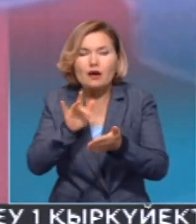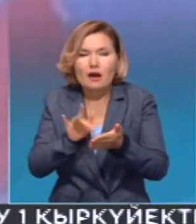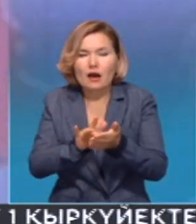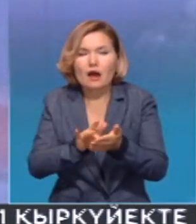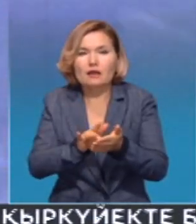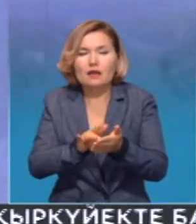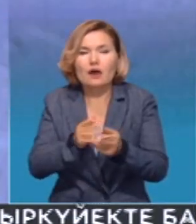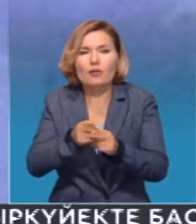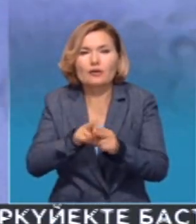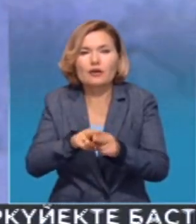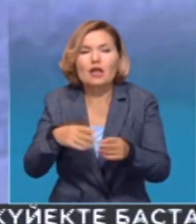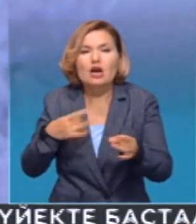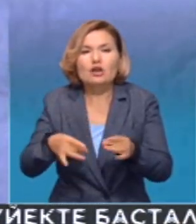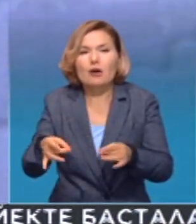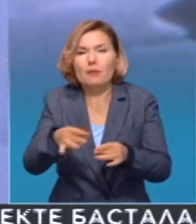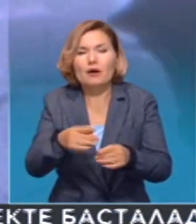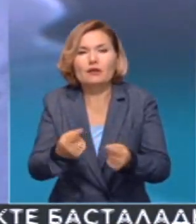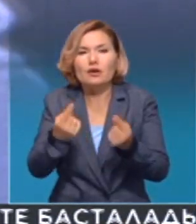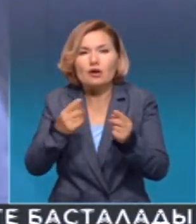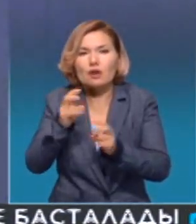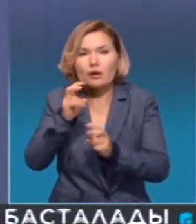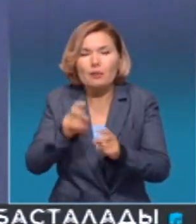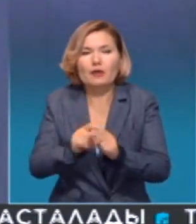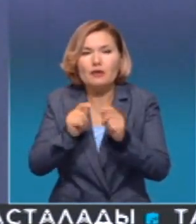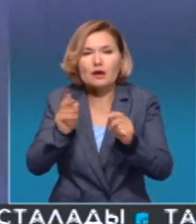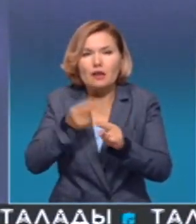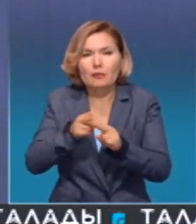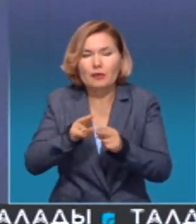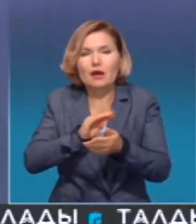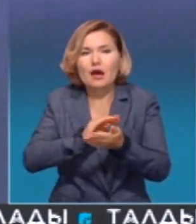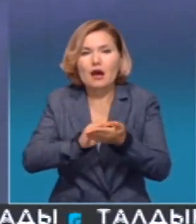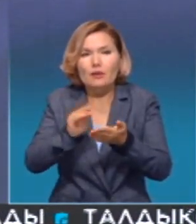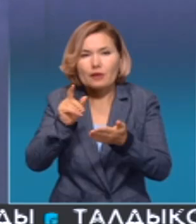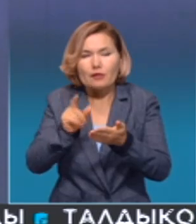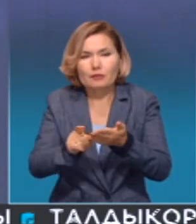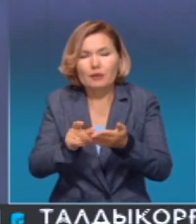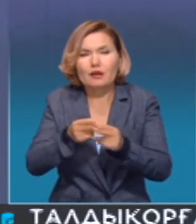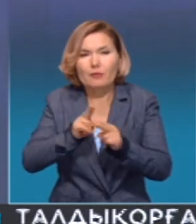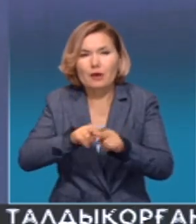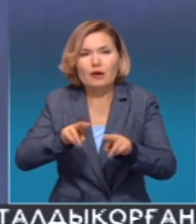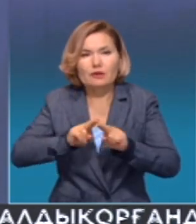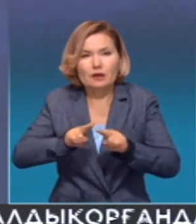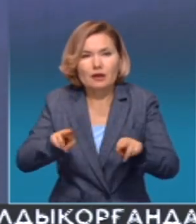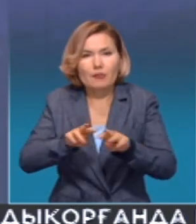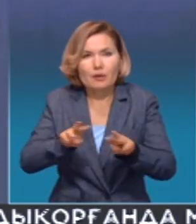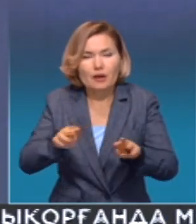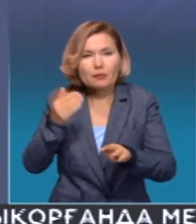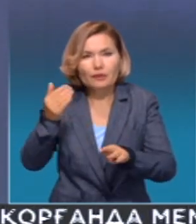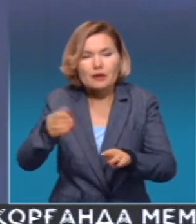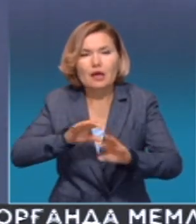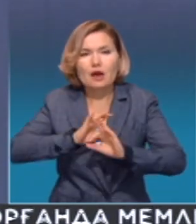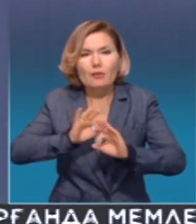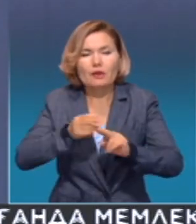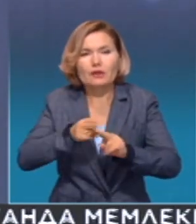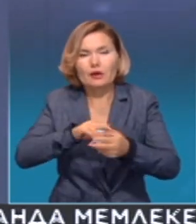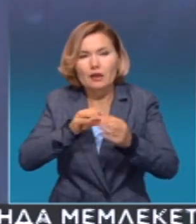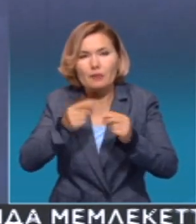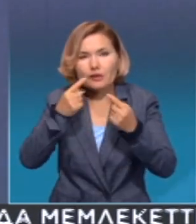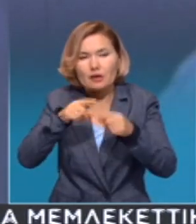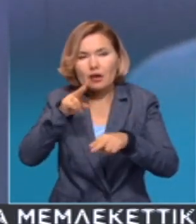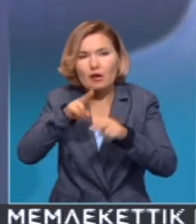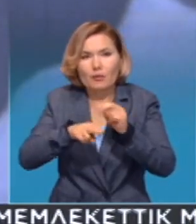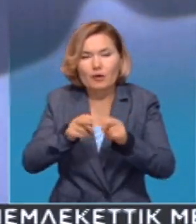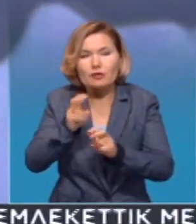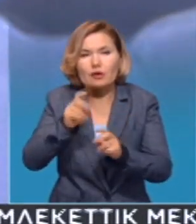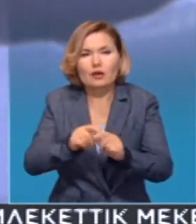Бірегей нысан енді Жамбыл ауданында салынбақ. Өңірге жұмыс сапармен барған премьер-министр Әлихан Смайылов тазарту технологиясының құрылысын